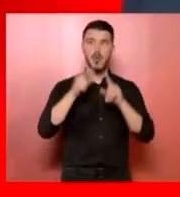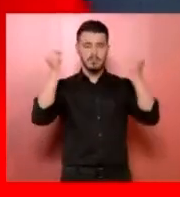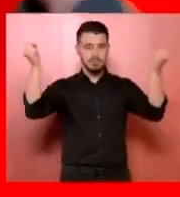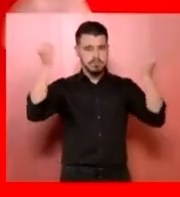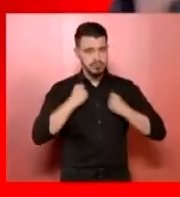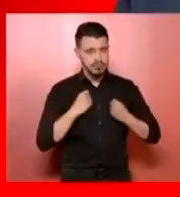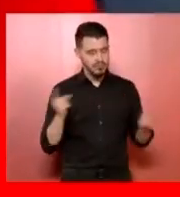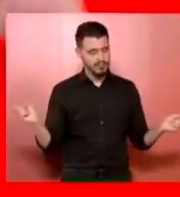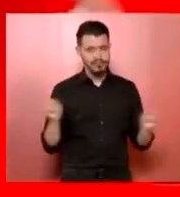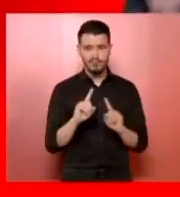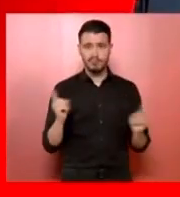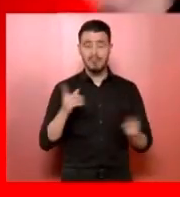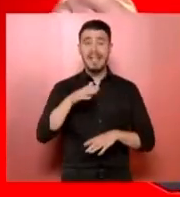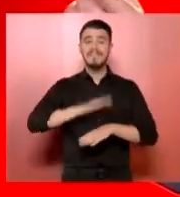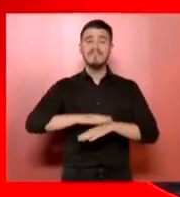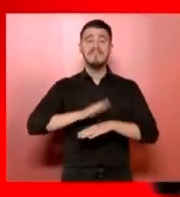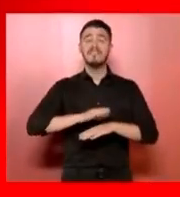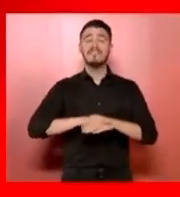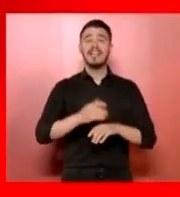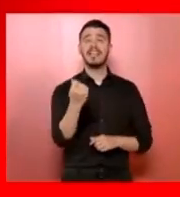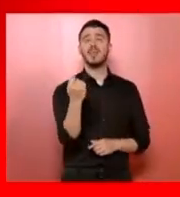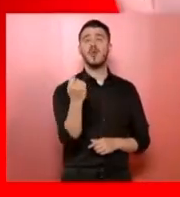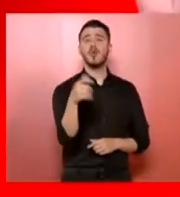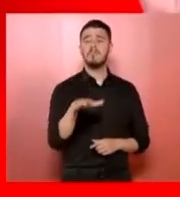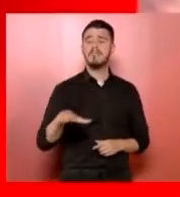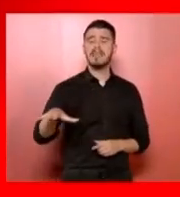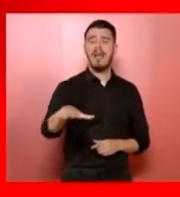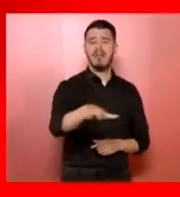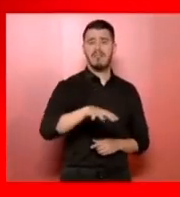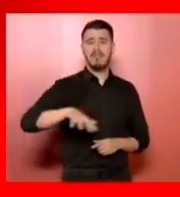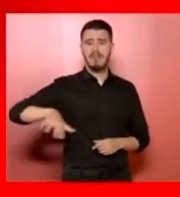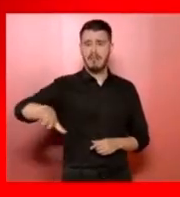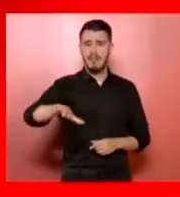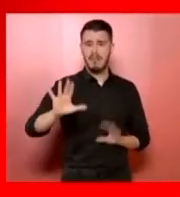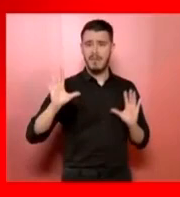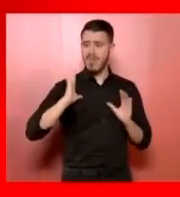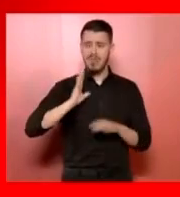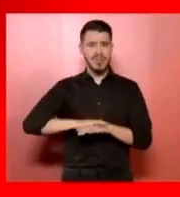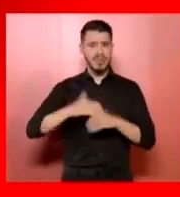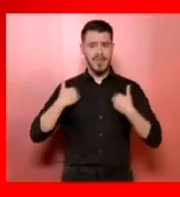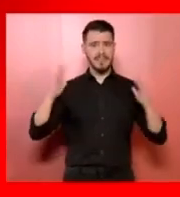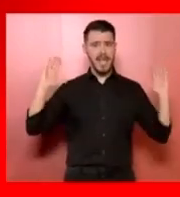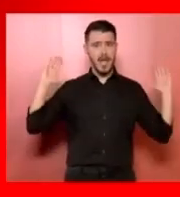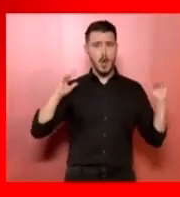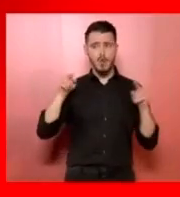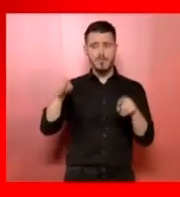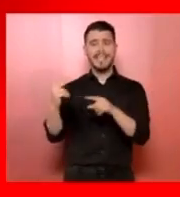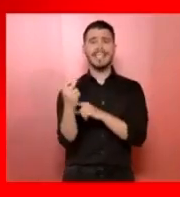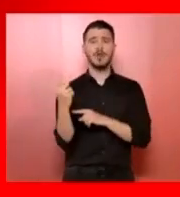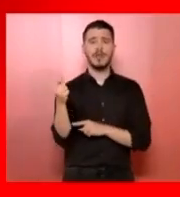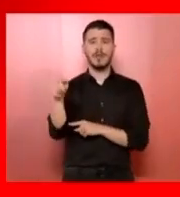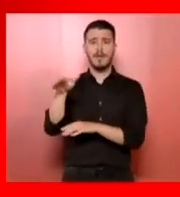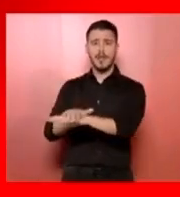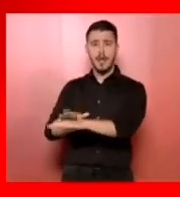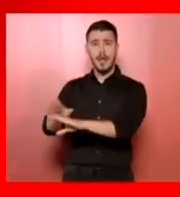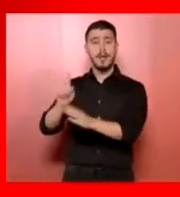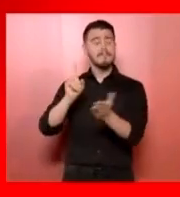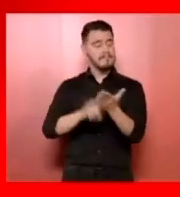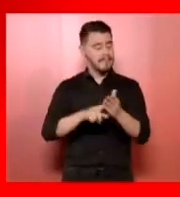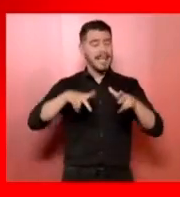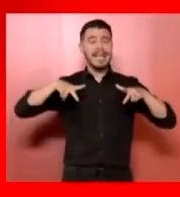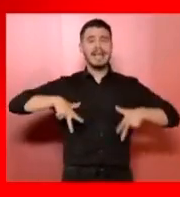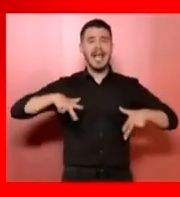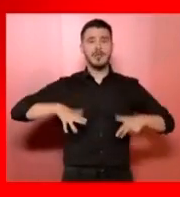οι οικονομικές συνθήκες αλλάξανε με καμιά σχέση με τη δική του ευθύνη, τότε το κράτος πρέπει να